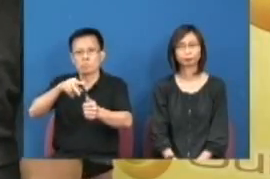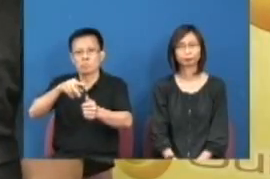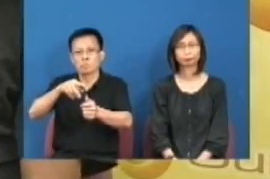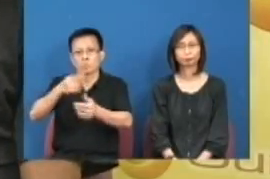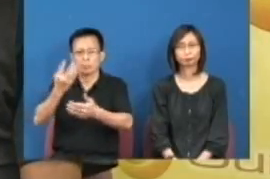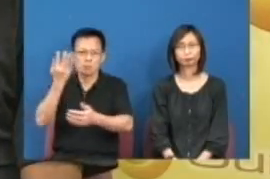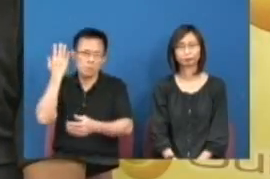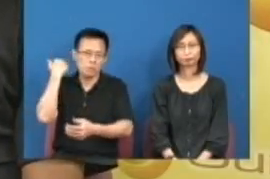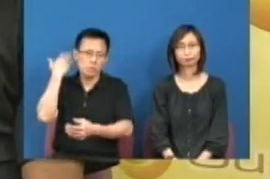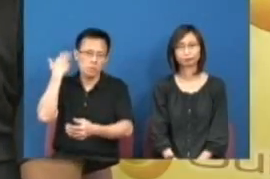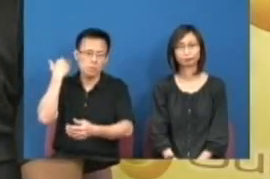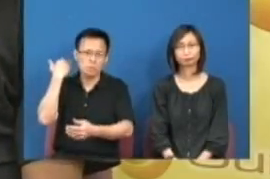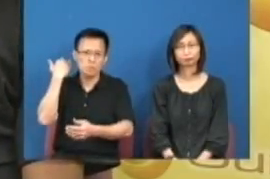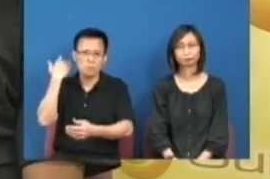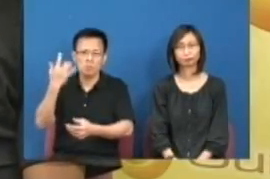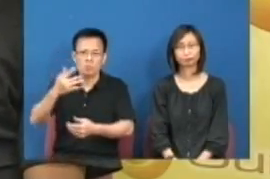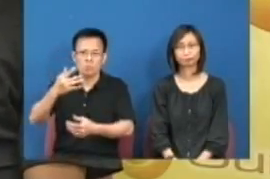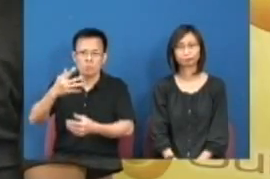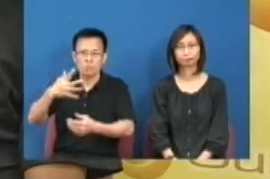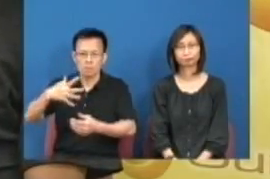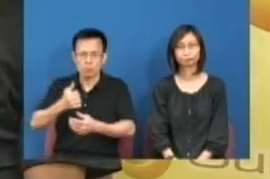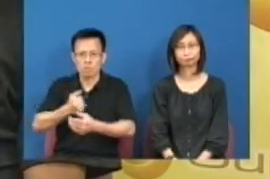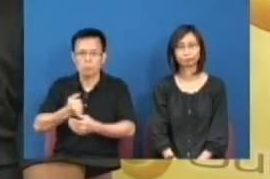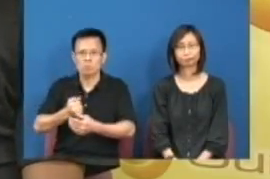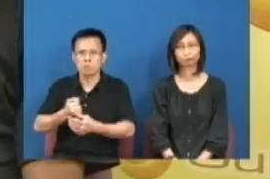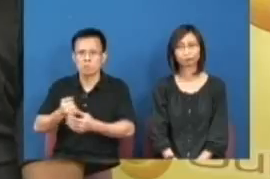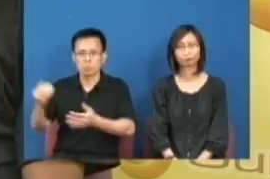去得到權力之後享受這個